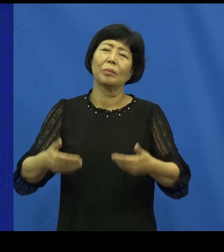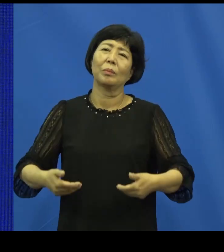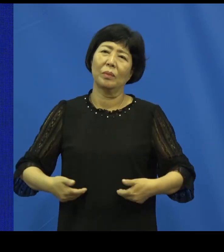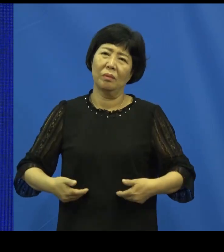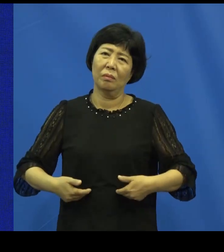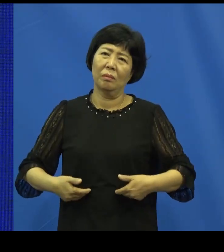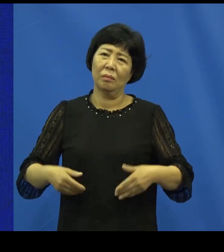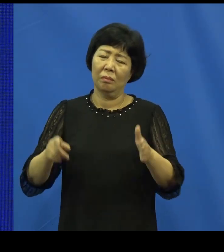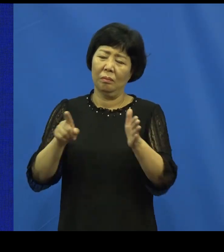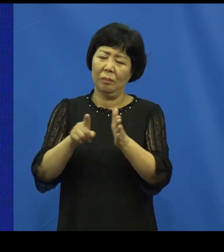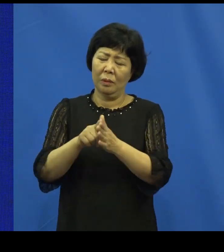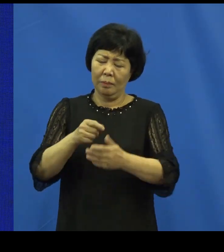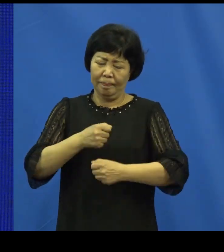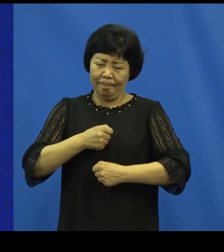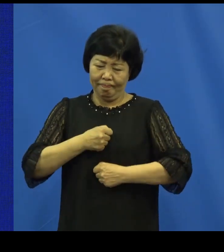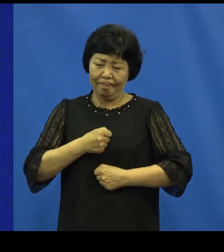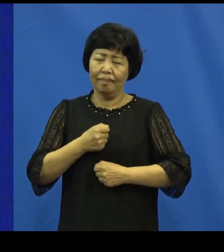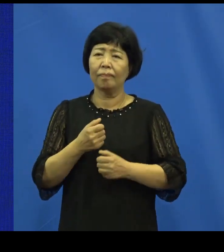믿음을 지켜낼 수 없다는 거예요.